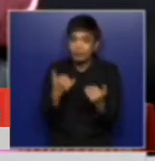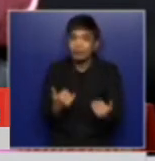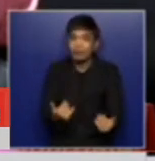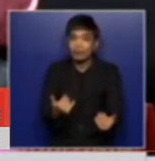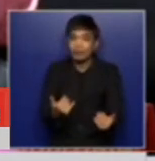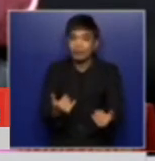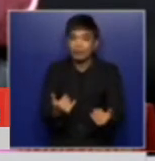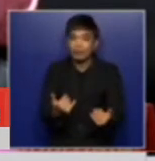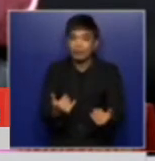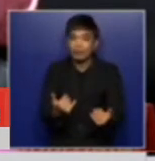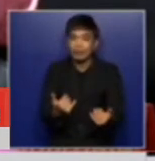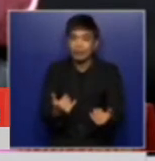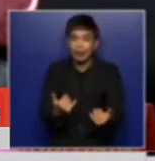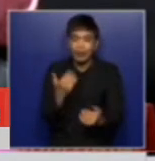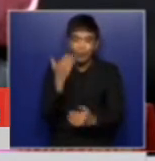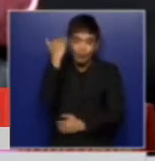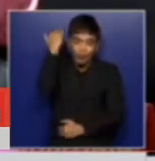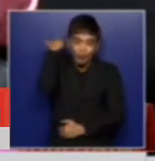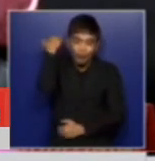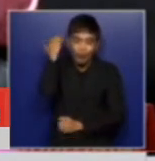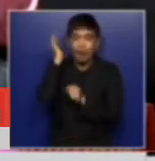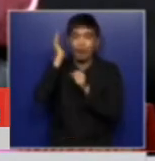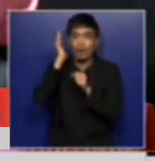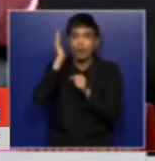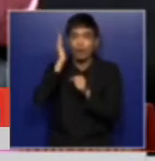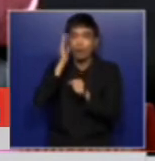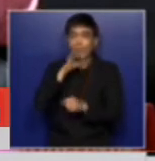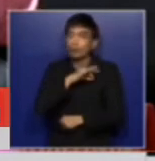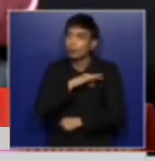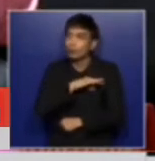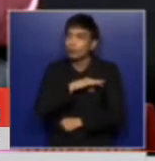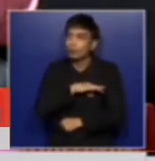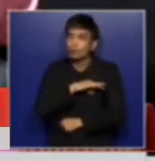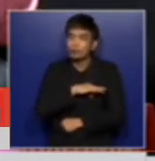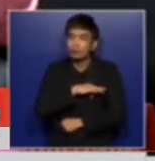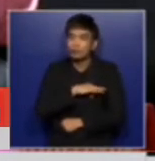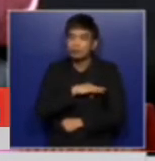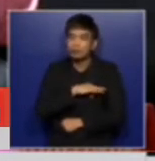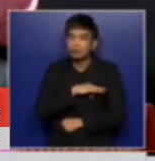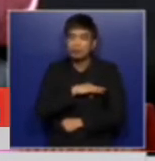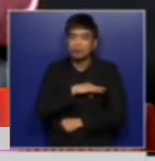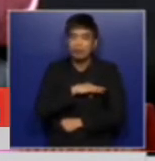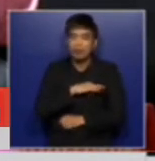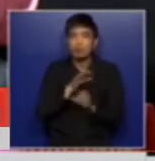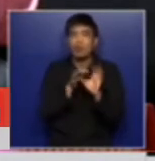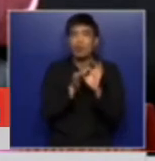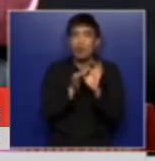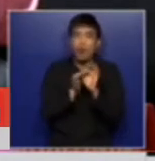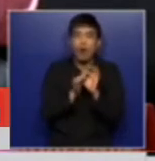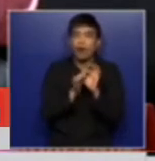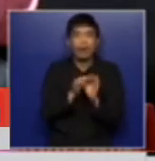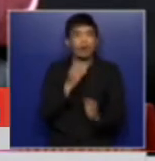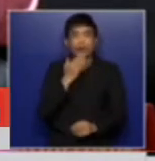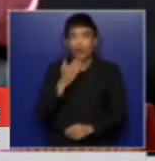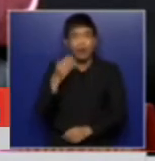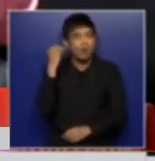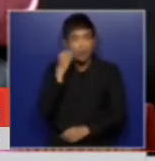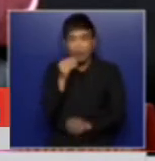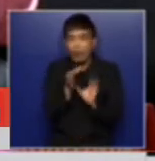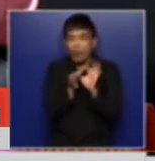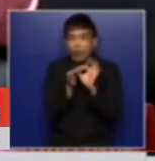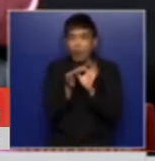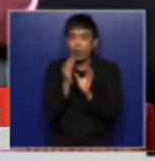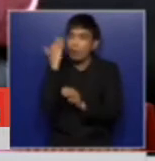ไม่มีครั้งไหนนะครับที่ผมมีความรู้สึกห่วงใยแล้วก็มีความกังวลมากเท่าครั้ง